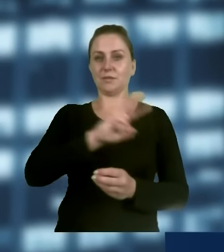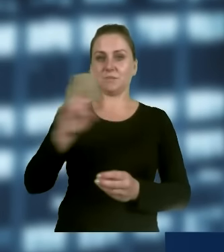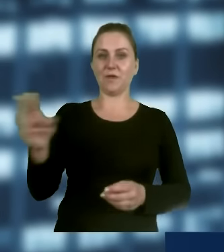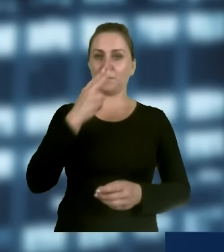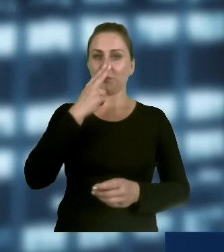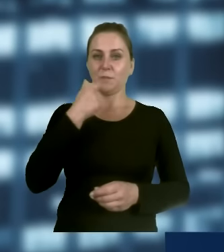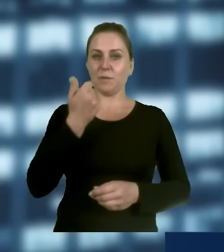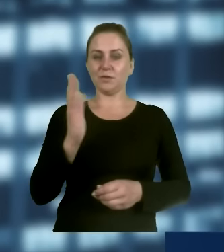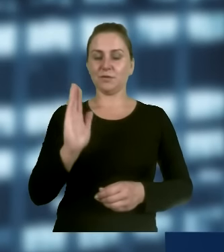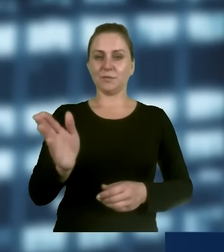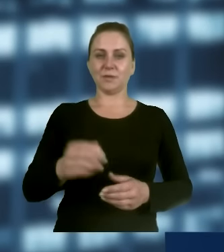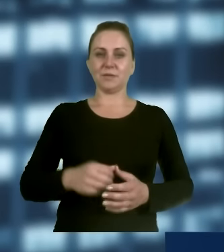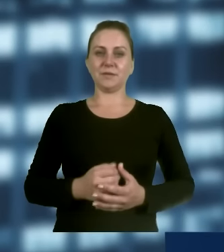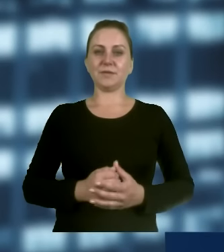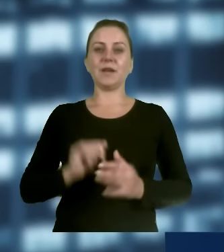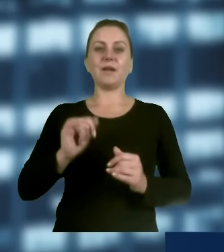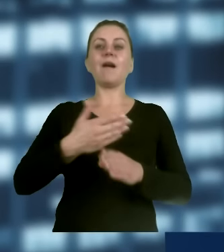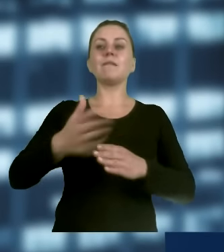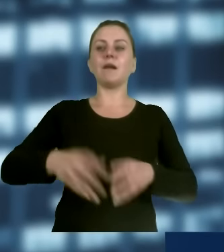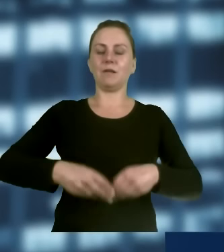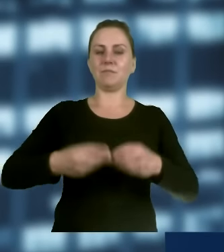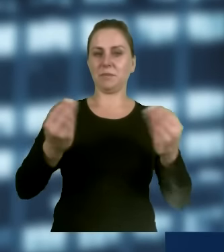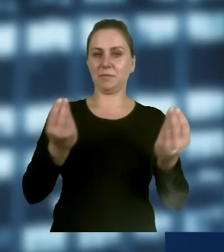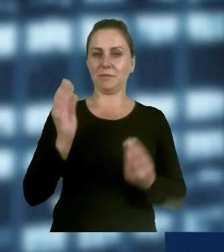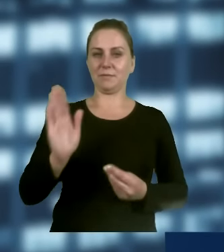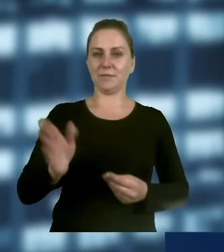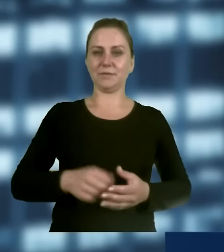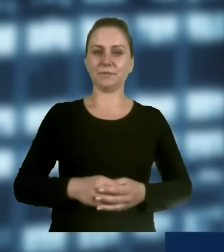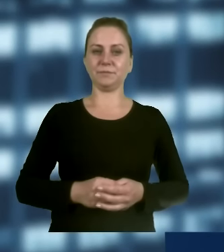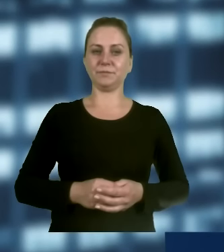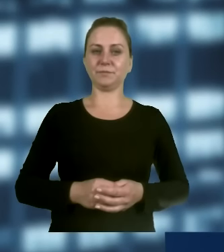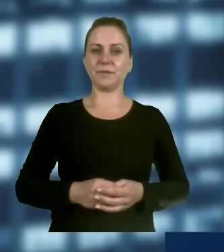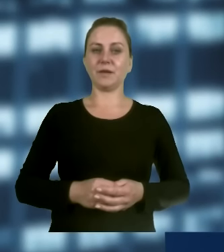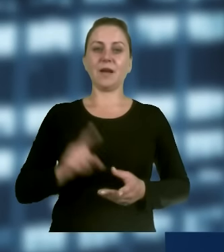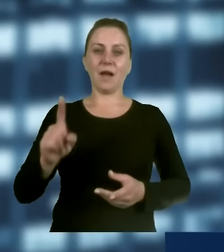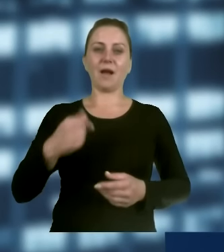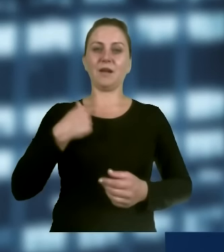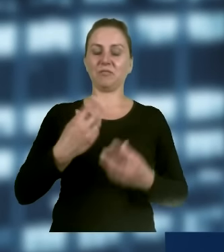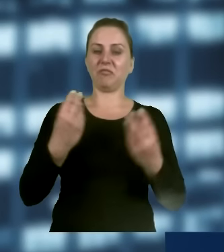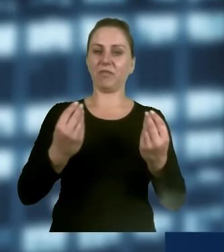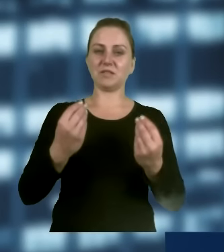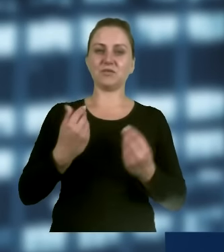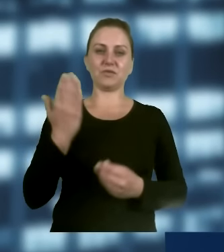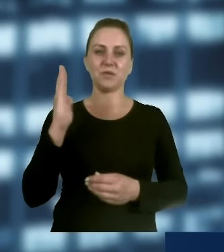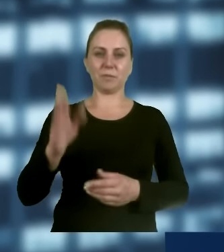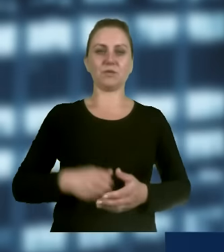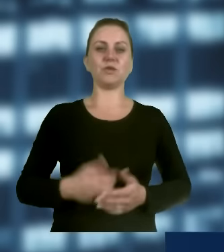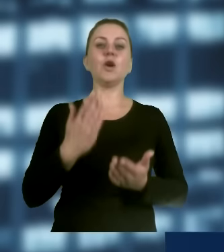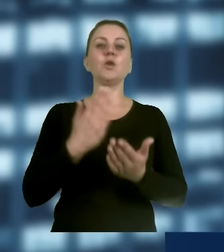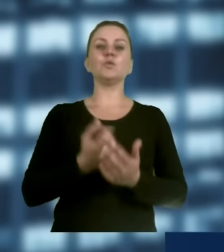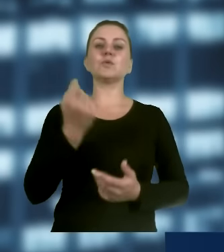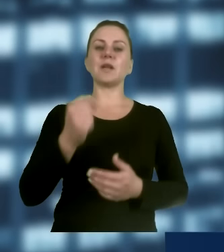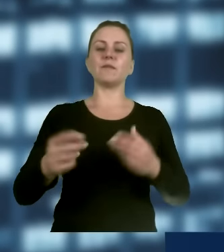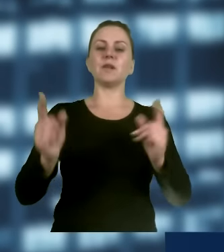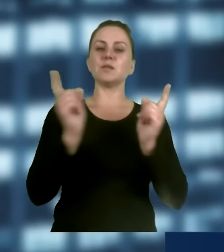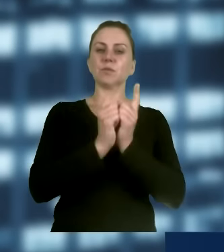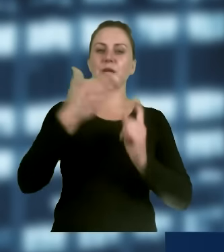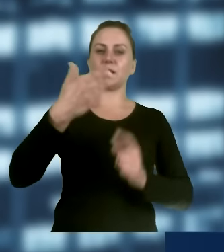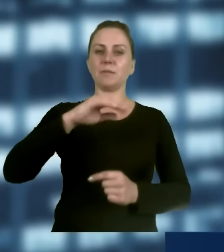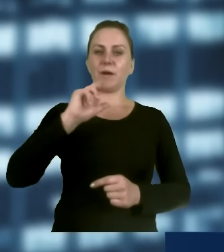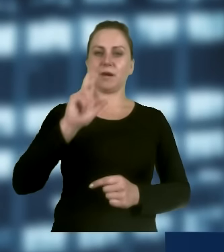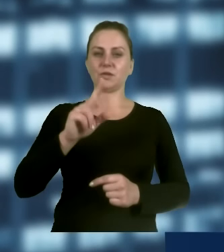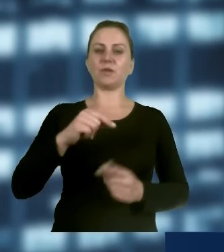co z tego wyjdzie, jak to się będzie dalej rozwijało, ale zapowiada się fascynująco. Już za chwilę spotkanie z Maćkiem Korzyszkiem, a potem podsumowanie